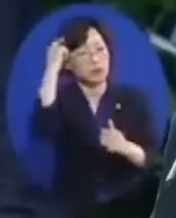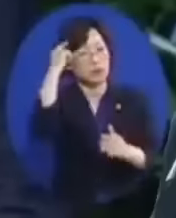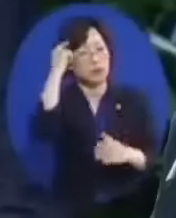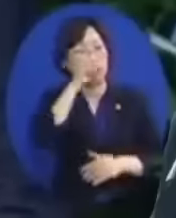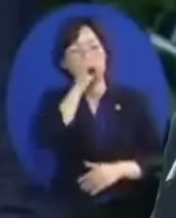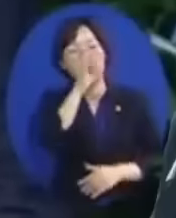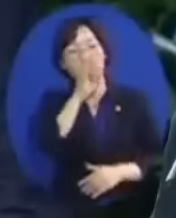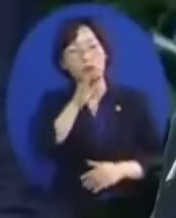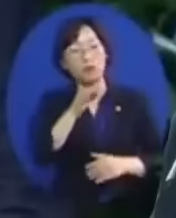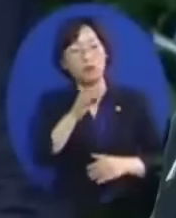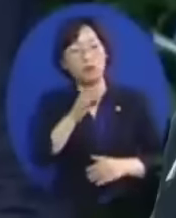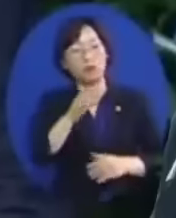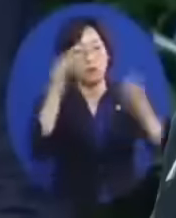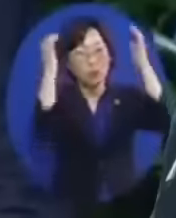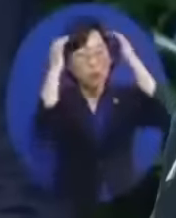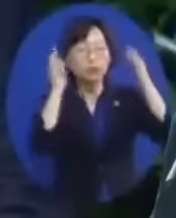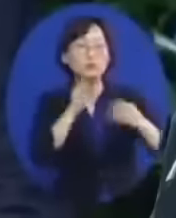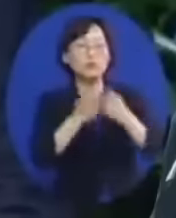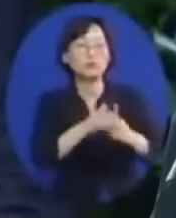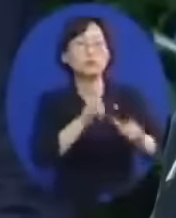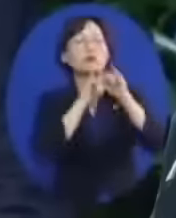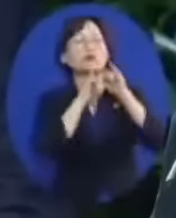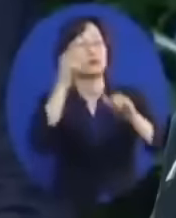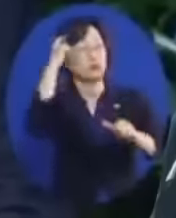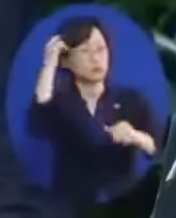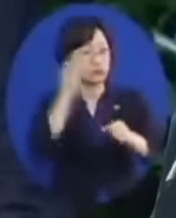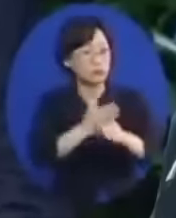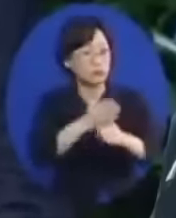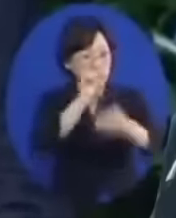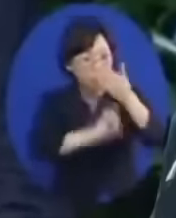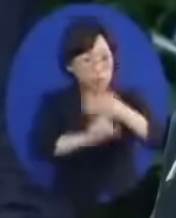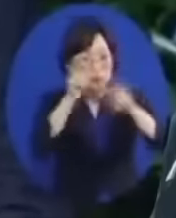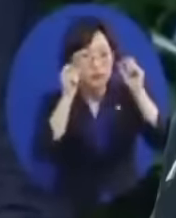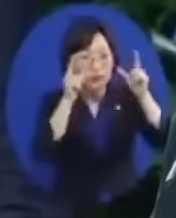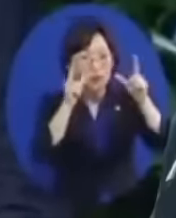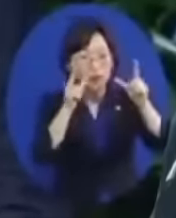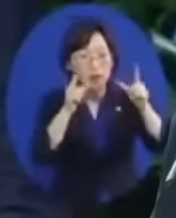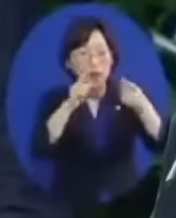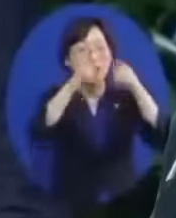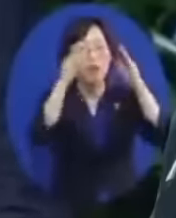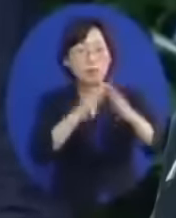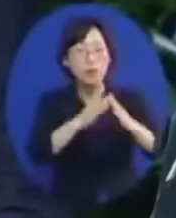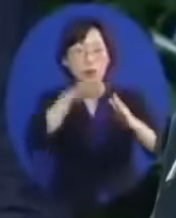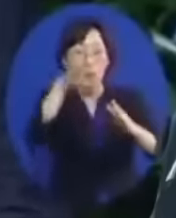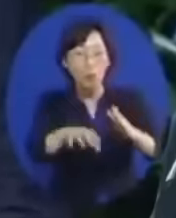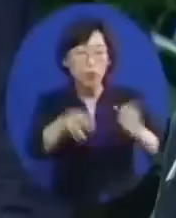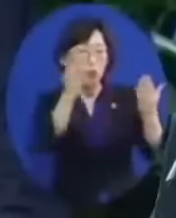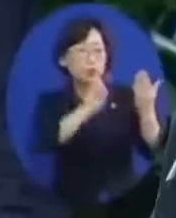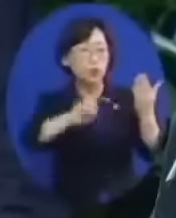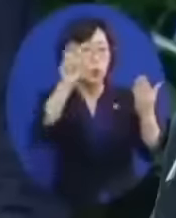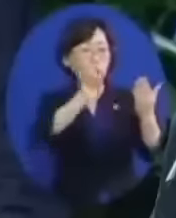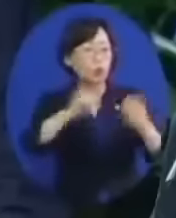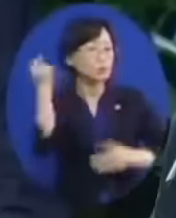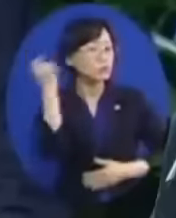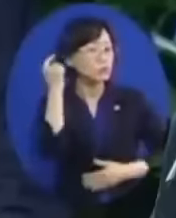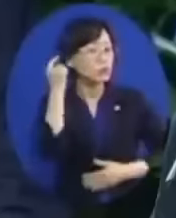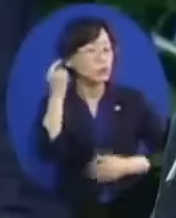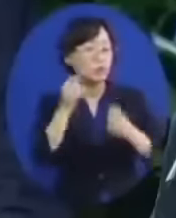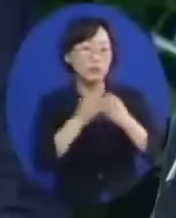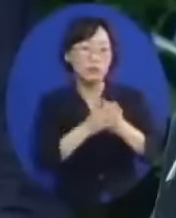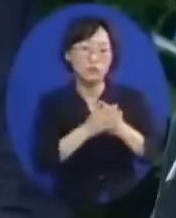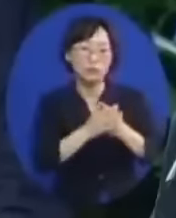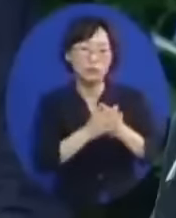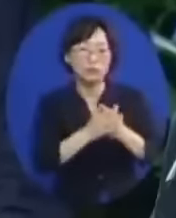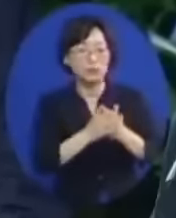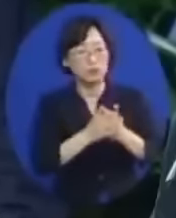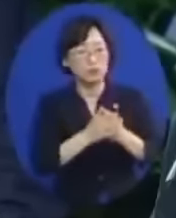고통 속에 자살하려고 생각하고 있었는데 이른 아침에 일어나니까 예배당에서 노래 소리가 들리더랍니다. 늙은 심 걱정